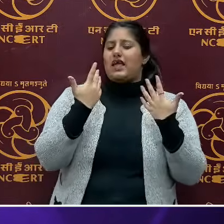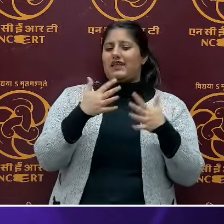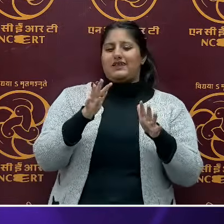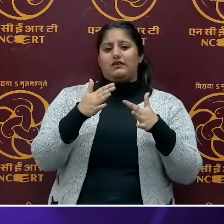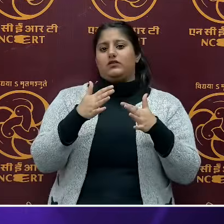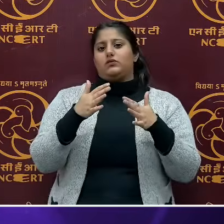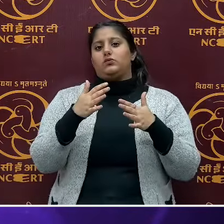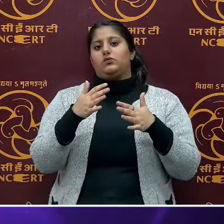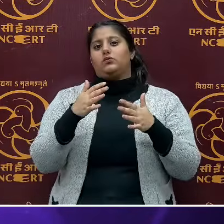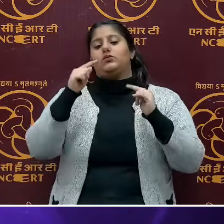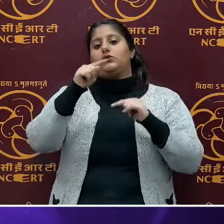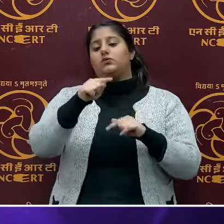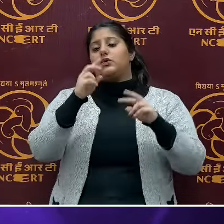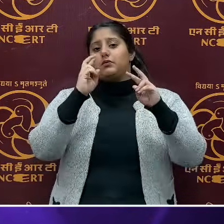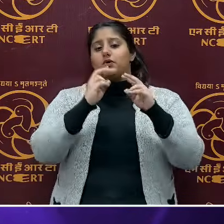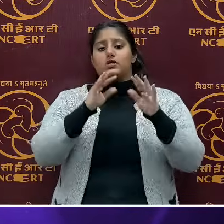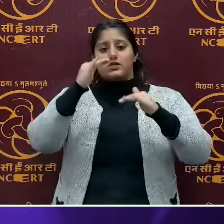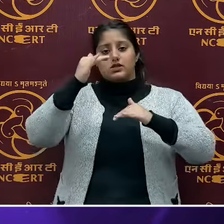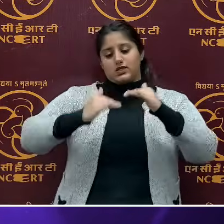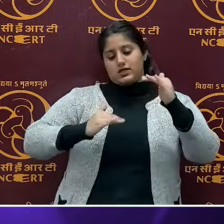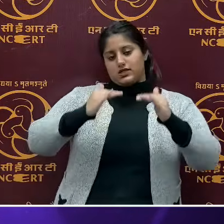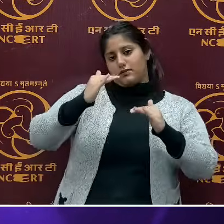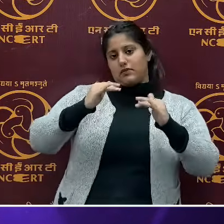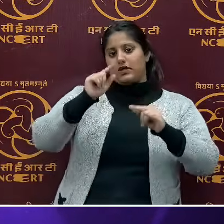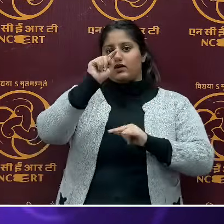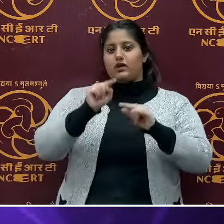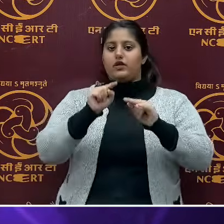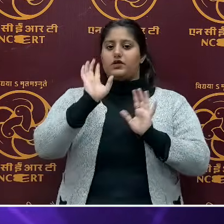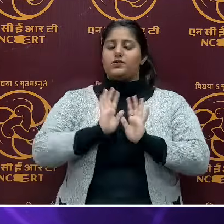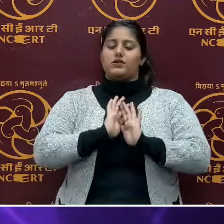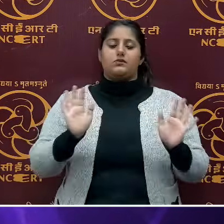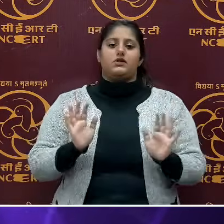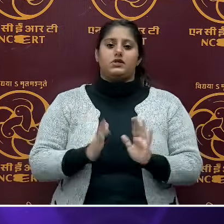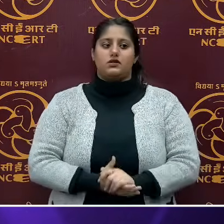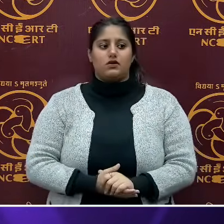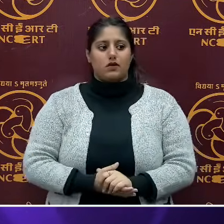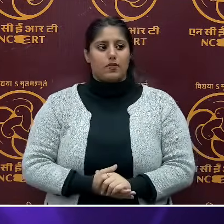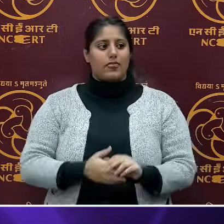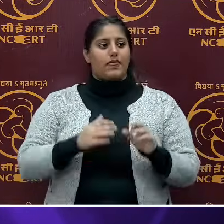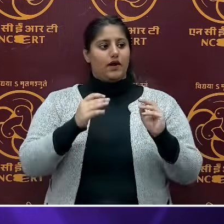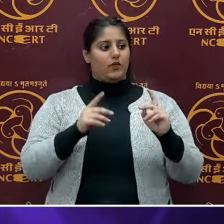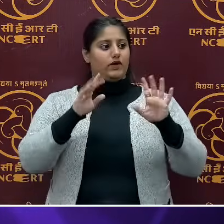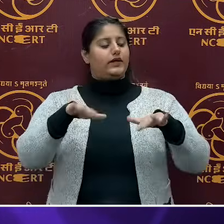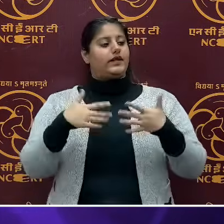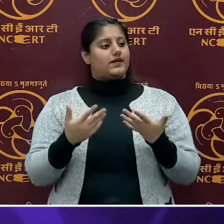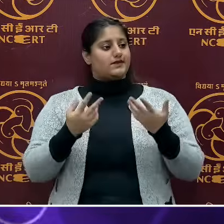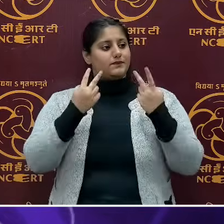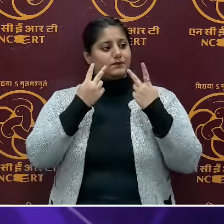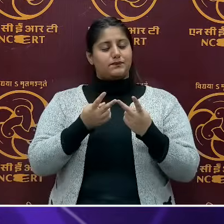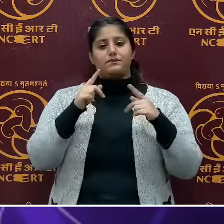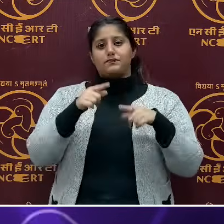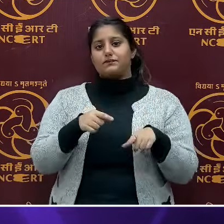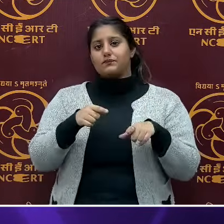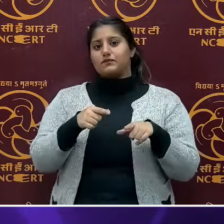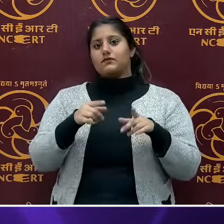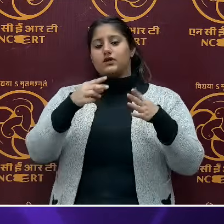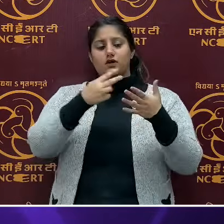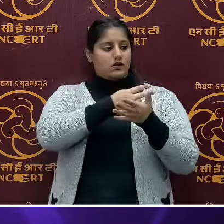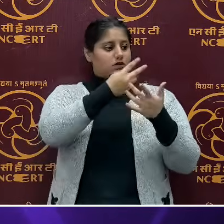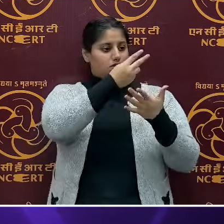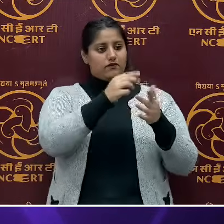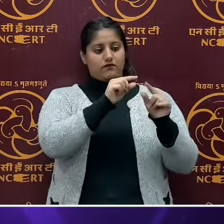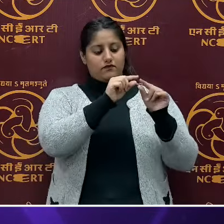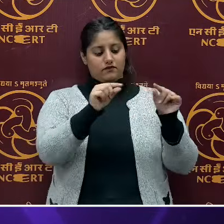it is. जी. So you need to just compare the ratios. Okay. Now the next one. The following figure shows